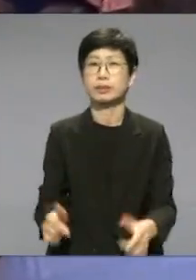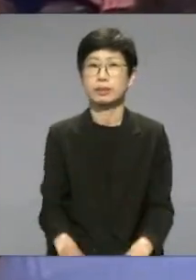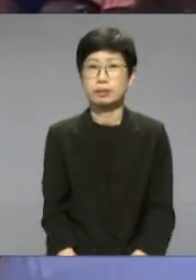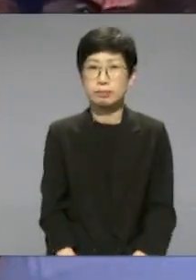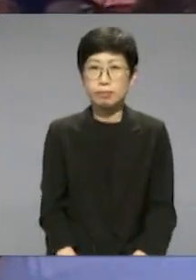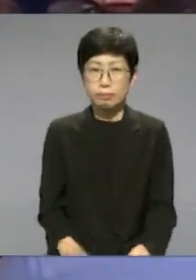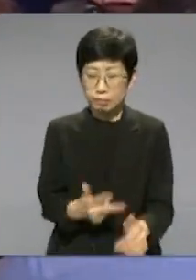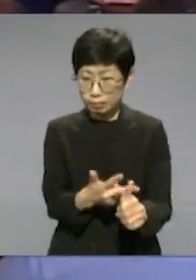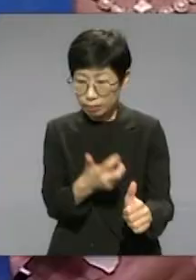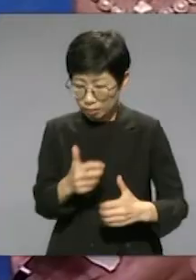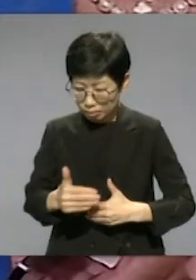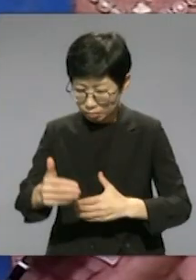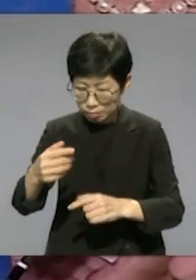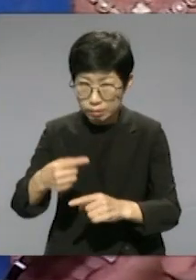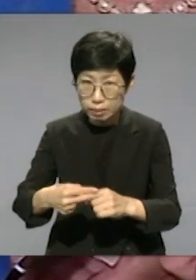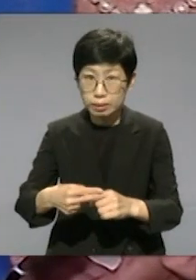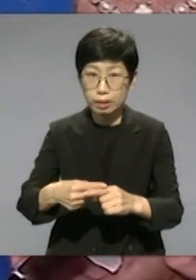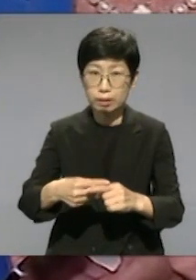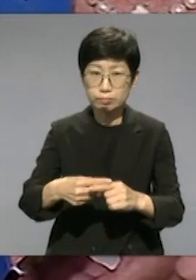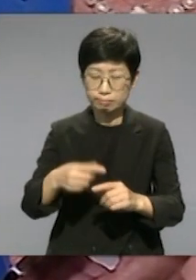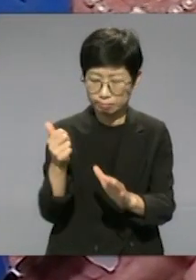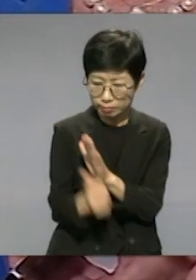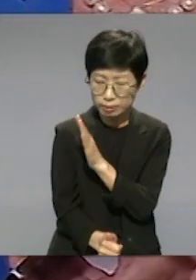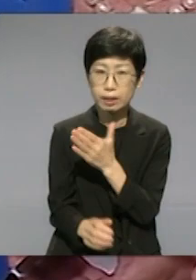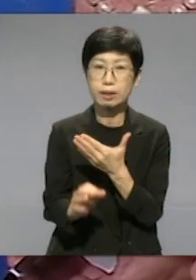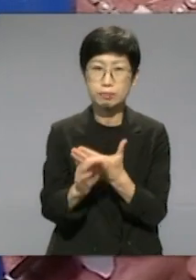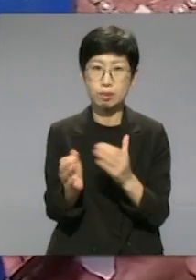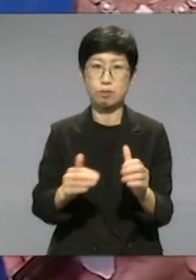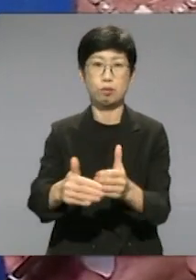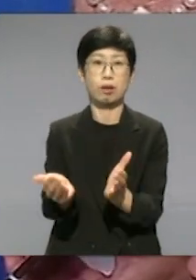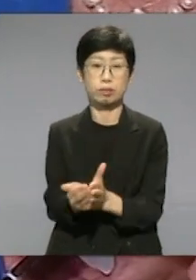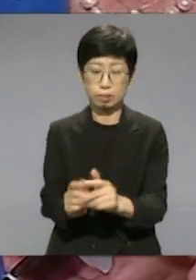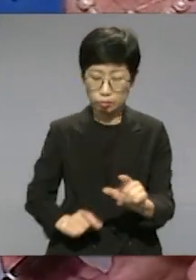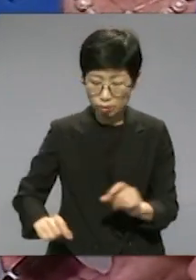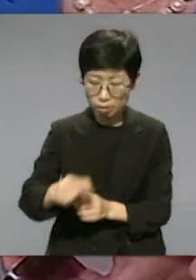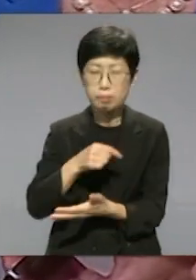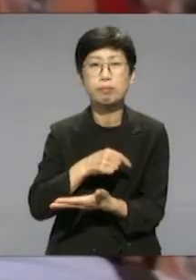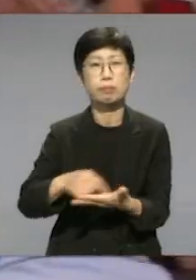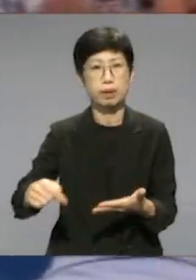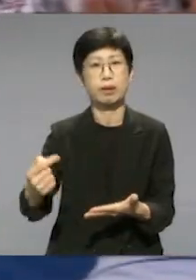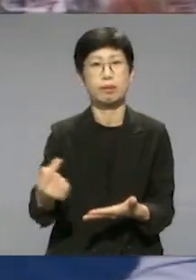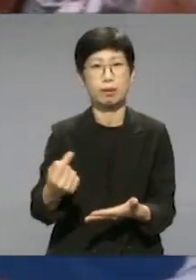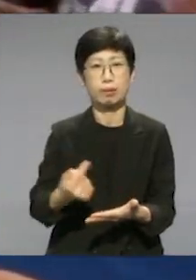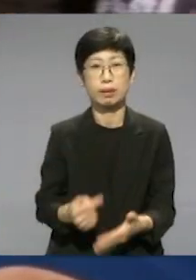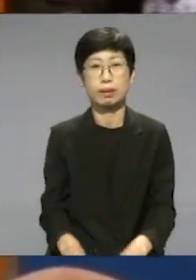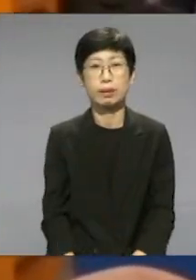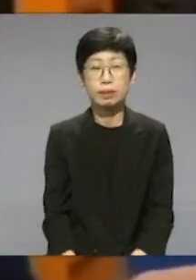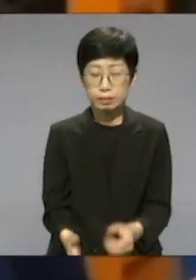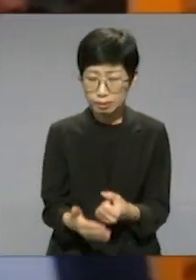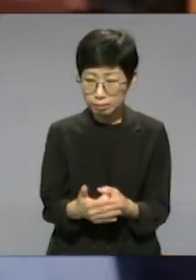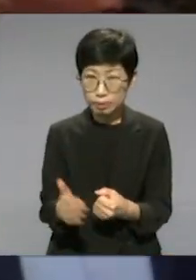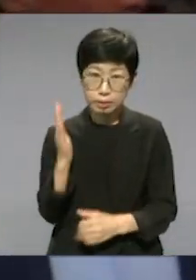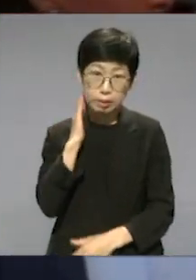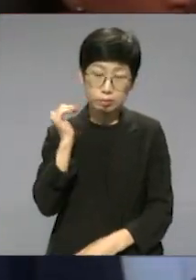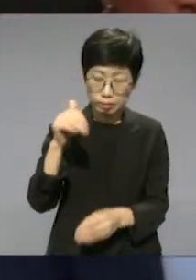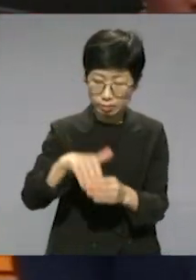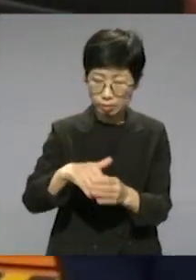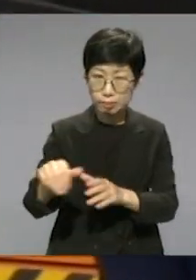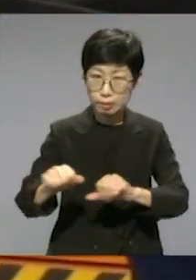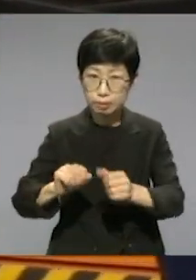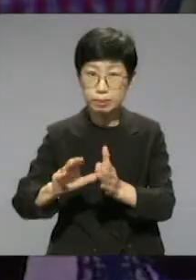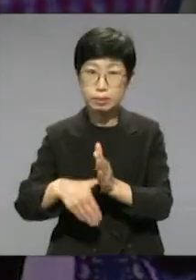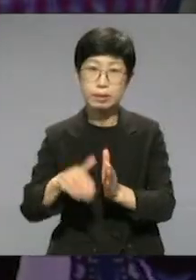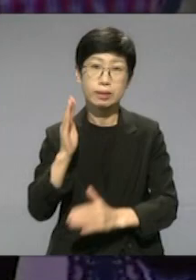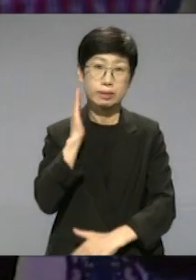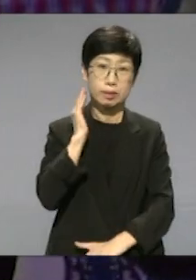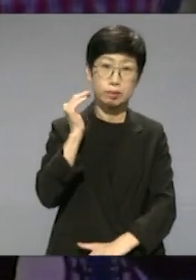밀어붙이다 부결될 경우 공화당이 탄핵 역풍을 맞게 될 가능성도 점쳐집니다. 이 때문에 대선 국면에서 바이든